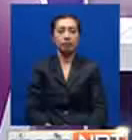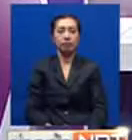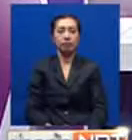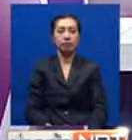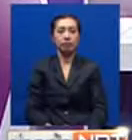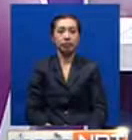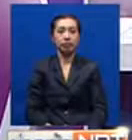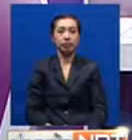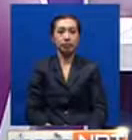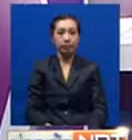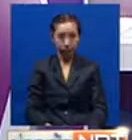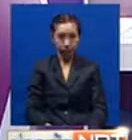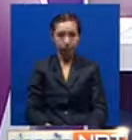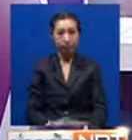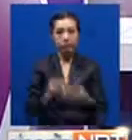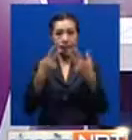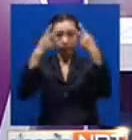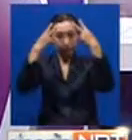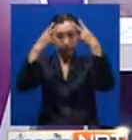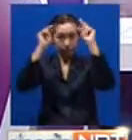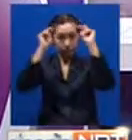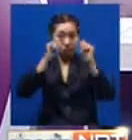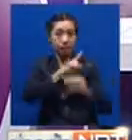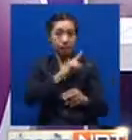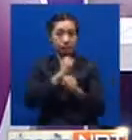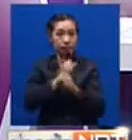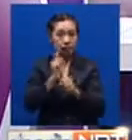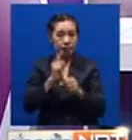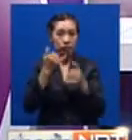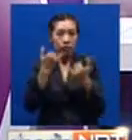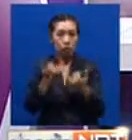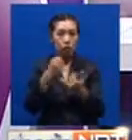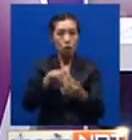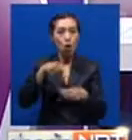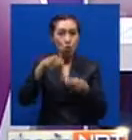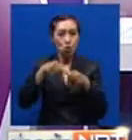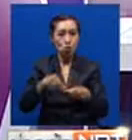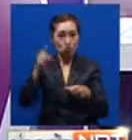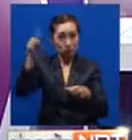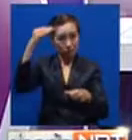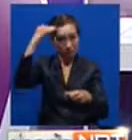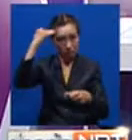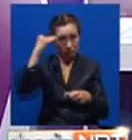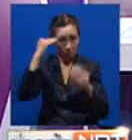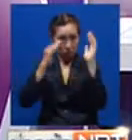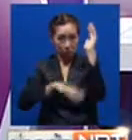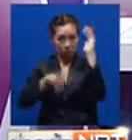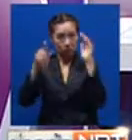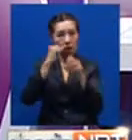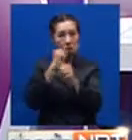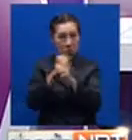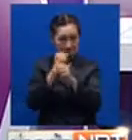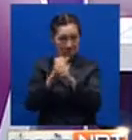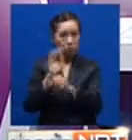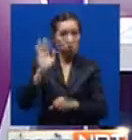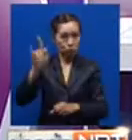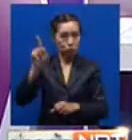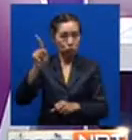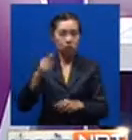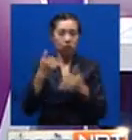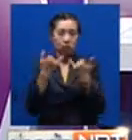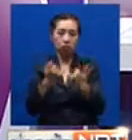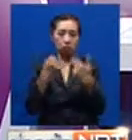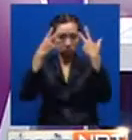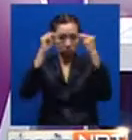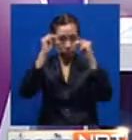ส่วนภารกิจของนายกรัฐมนตรีนะคะตอนนี้อยู่ระหว่างการเดินทางเยือนเกาหลีใต้อย่างเป็นทางการซึ่งนายกรัฐมนตรีเองก็เตรียม